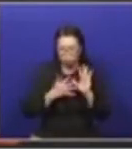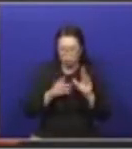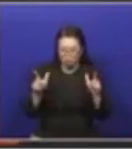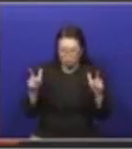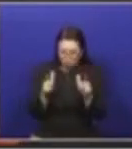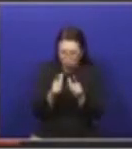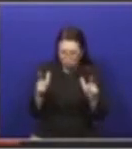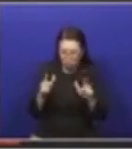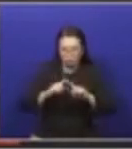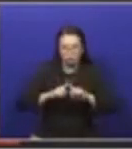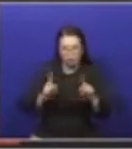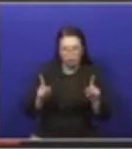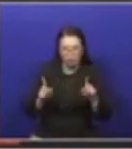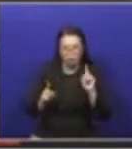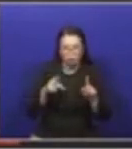อีกแล้วแตกต่างกันมากเกินครับ